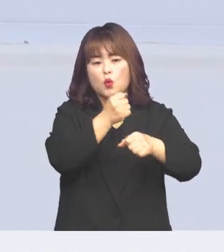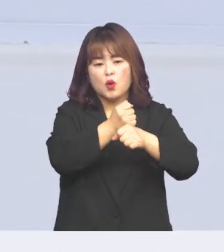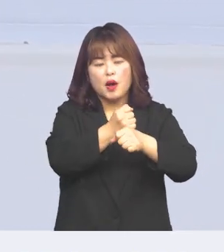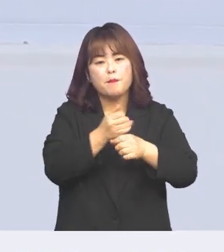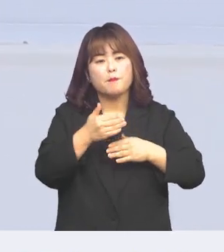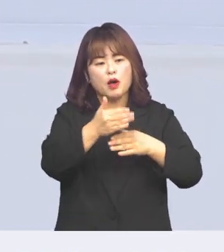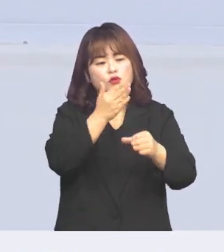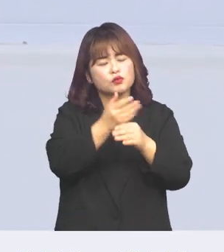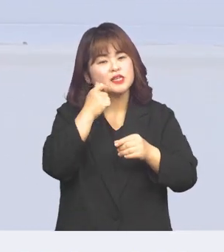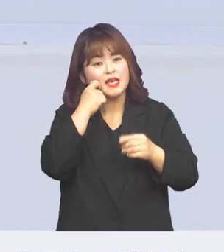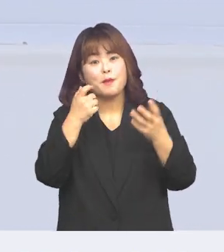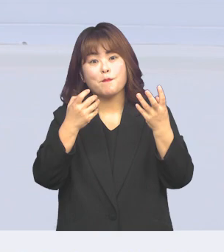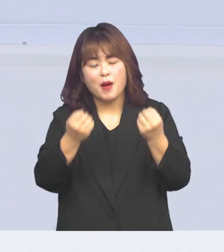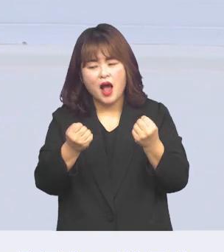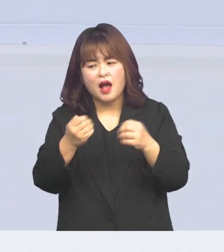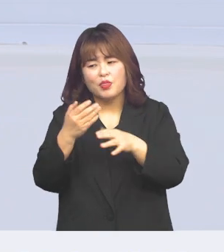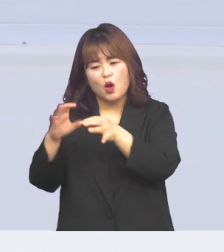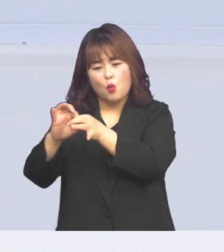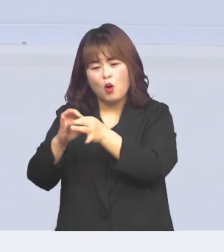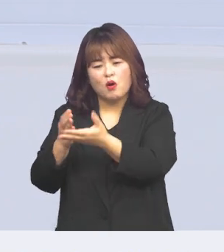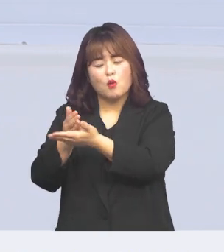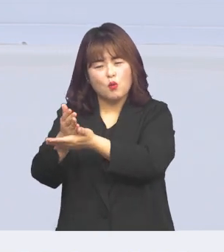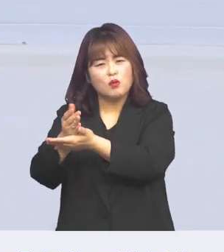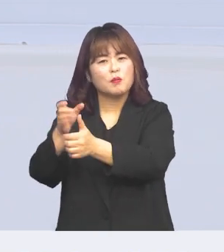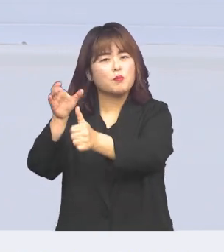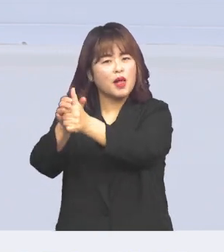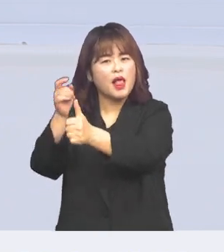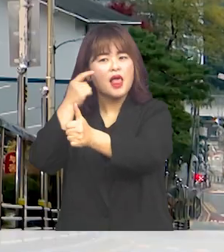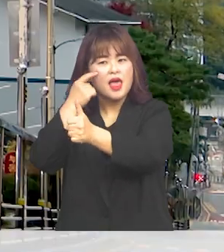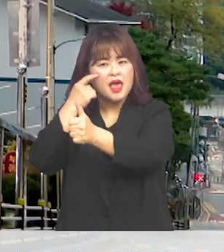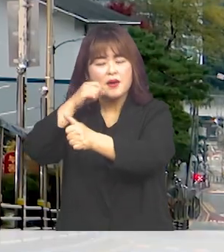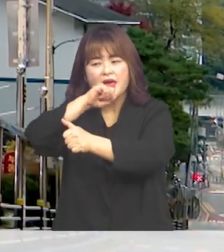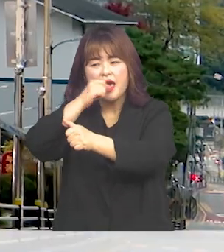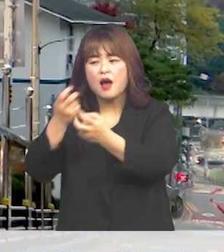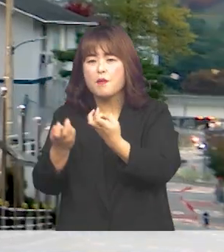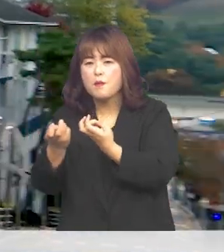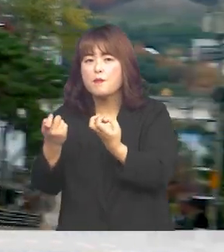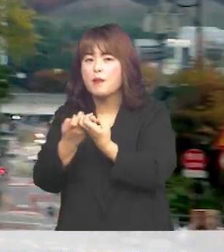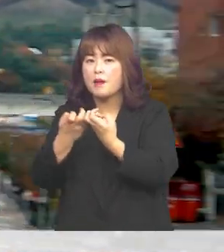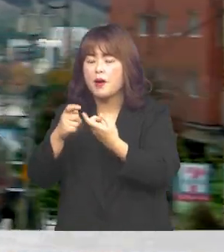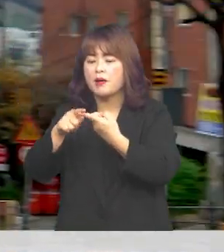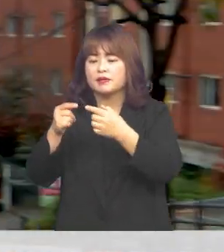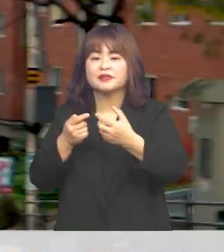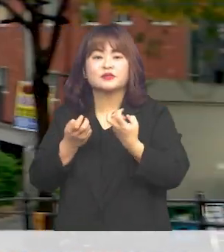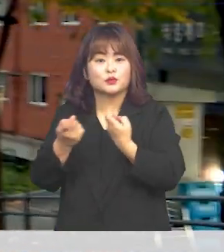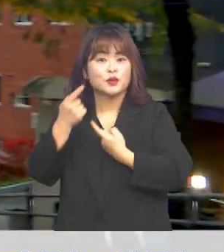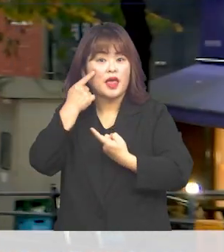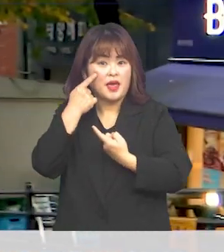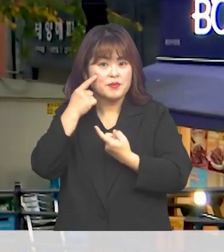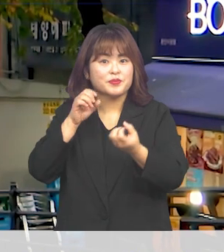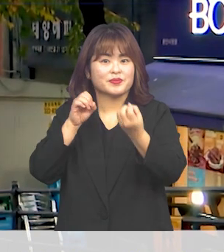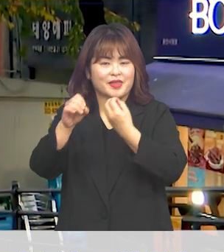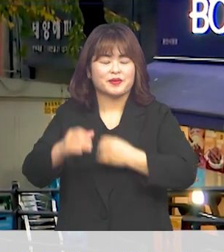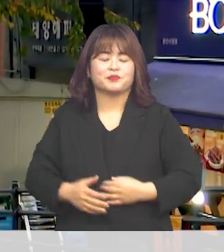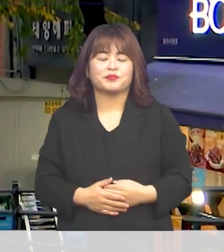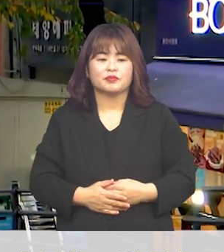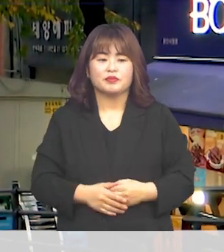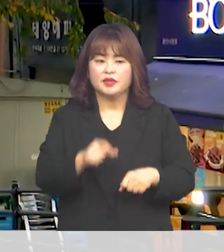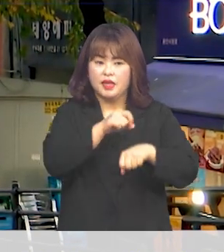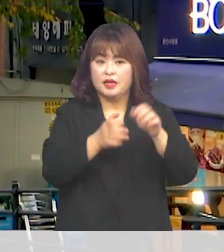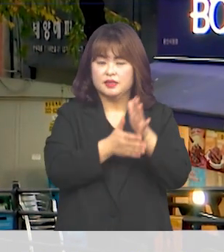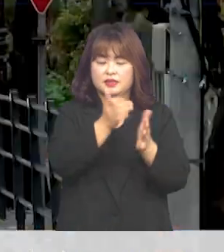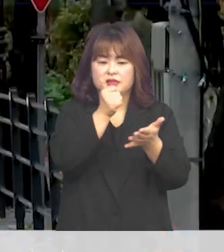위치를 검토해보겠다고 밝혔습니다. 또한 3가 2지구 뉴스테이 공동주택의 진입로 문제와 관련해 이